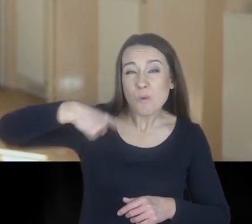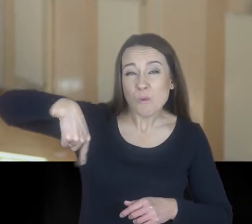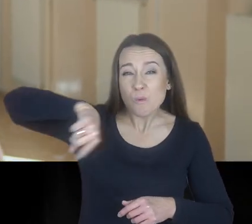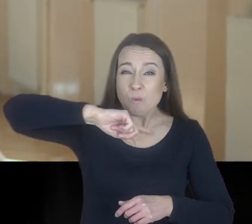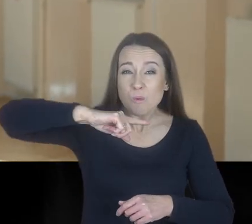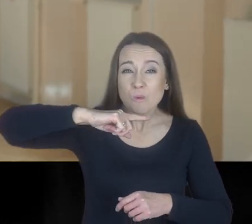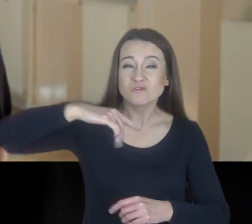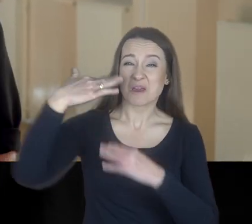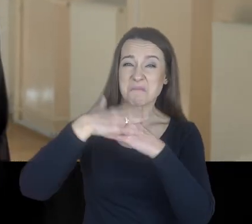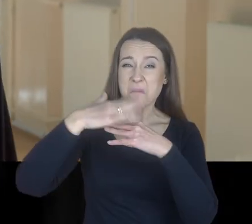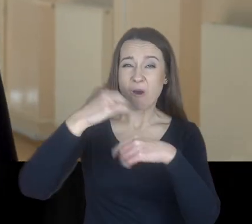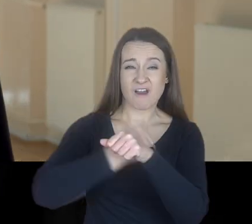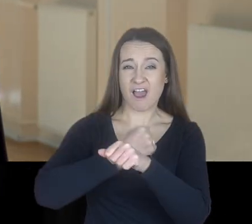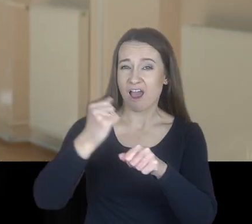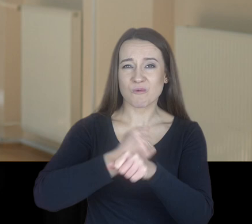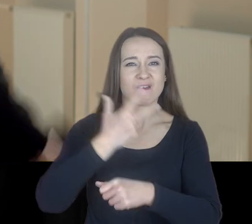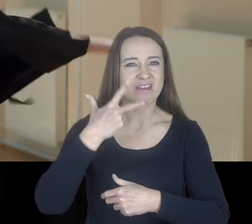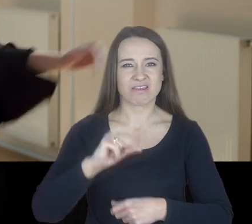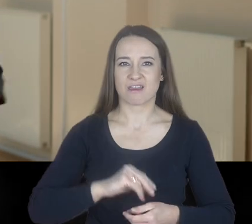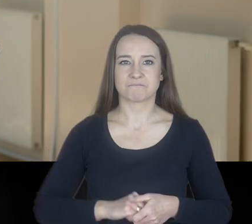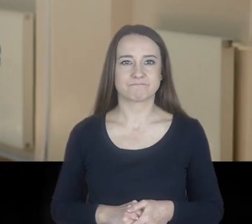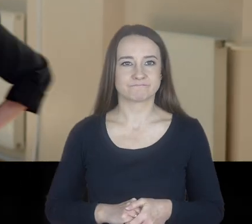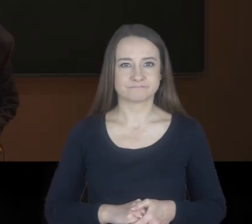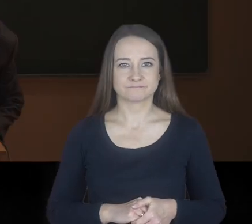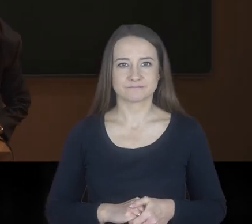I nikt nie traktuje mnie poważnie.